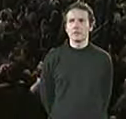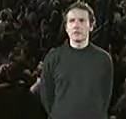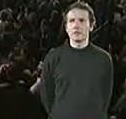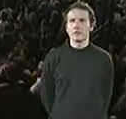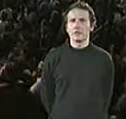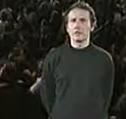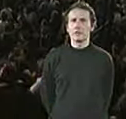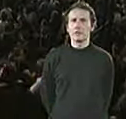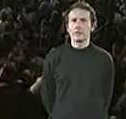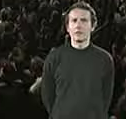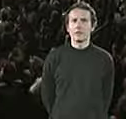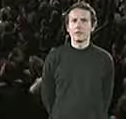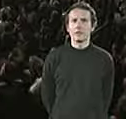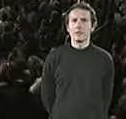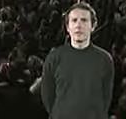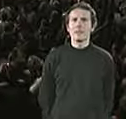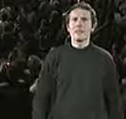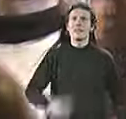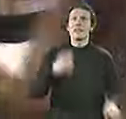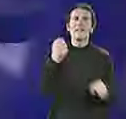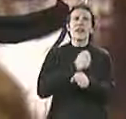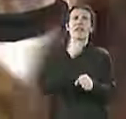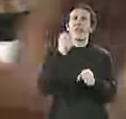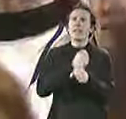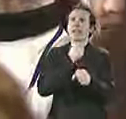En divisant le travail,